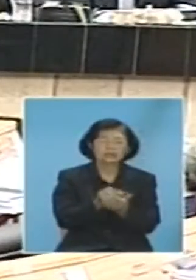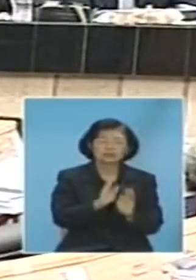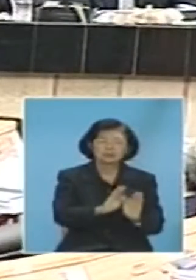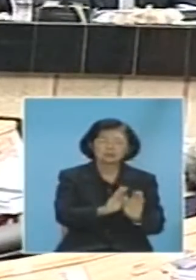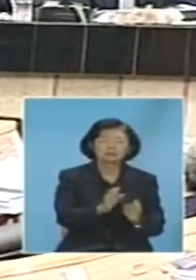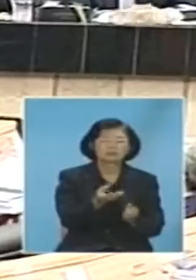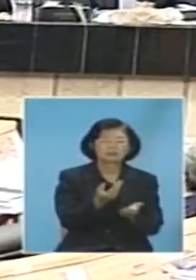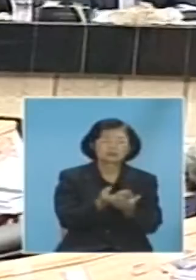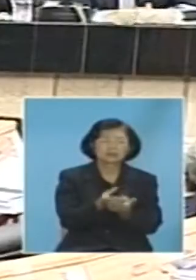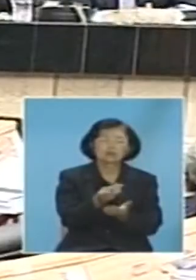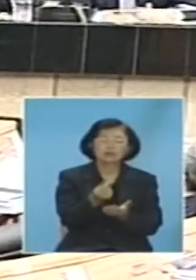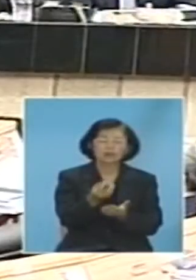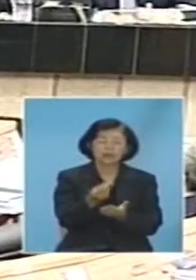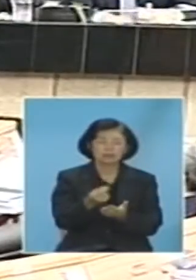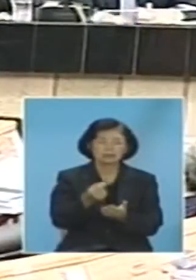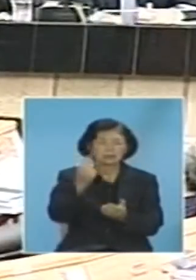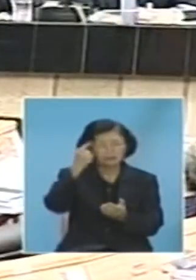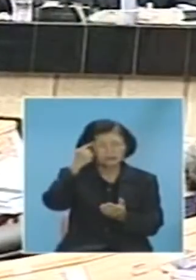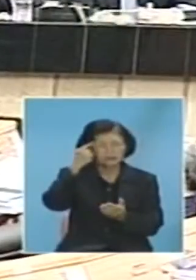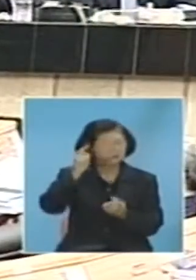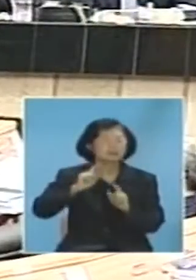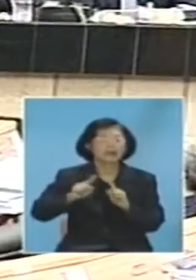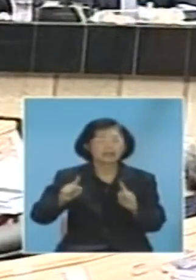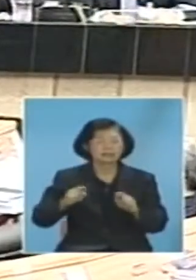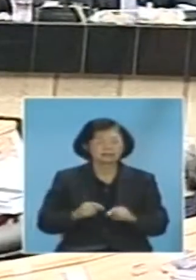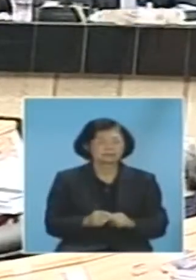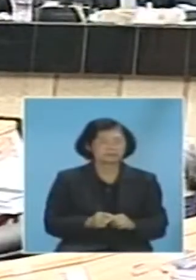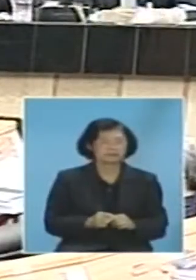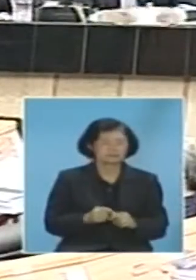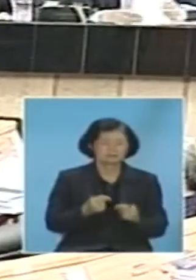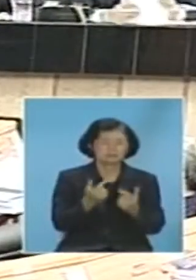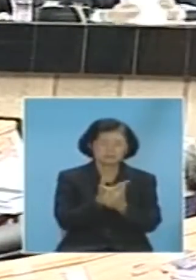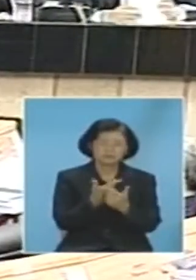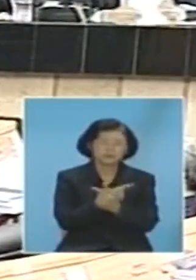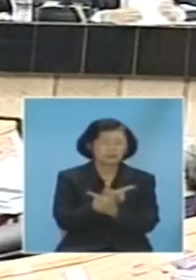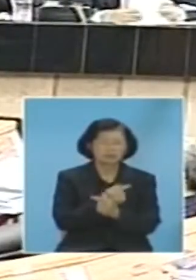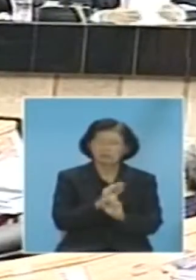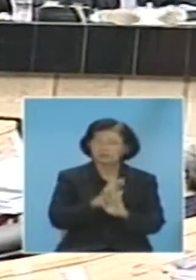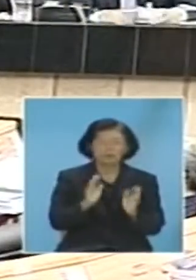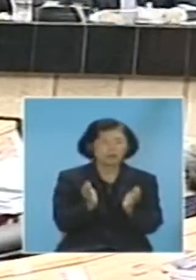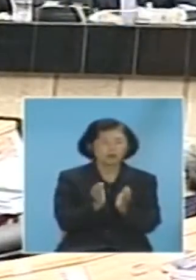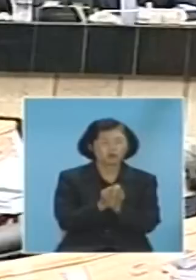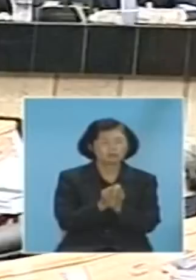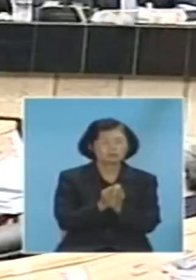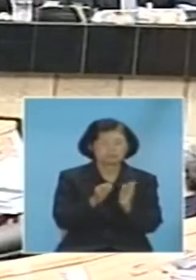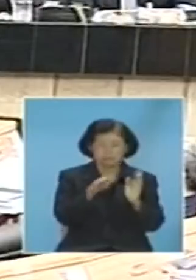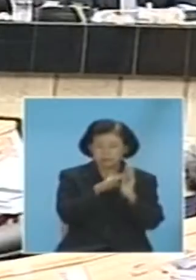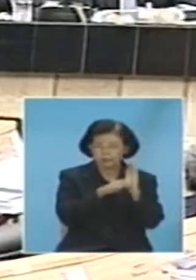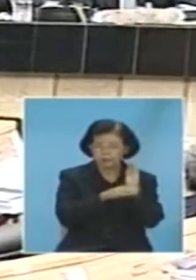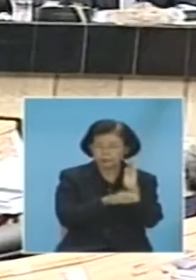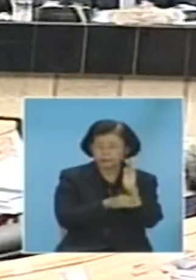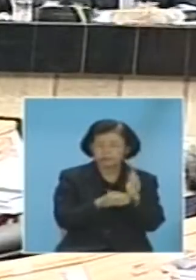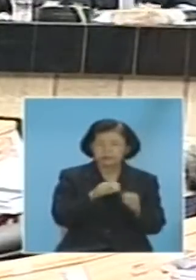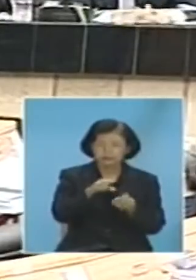ต็อกก็ใช้สมมติฐานที่ต่างกันค่ะซึ่งตัวเลขเหล่านี้ยังไม่รวมตัวเลขที่มีการบันทึกบัญชี